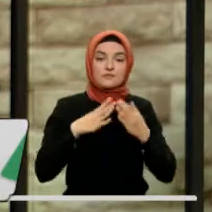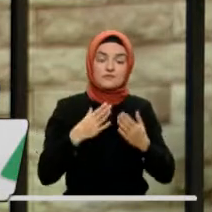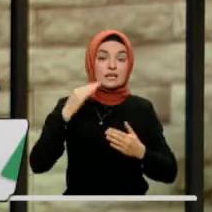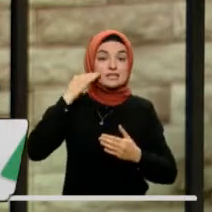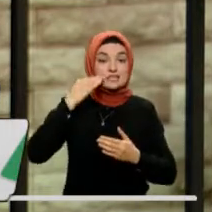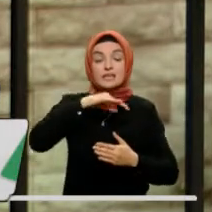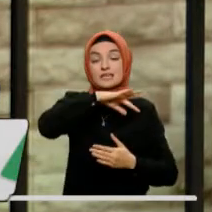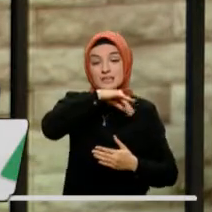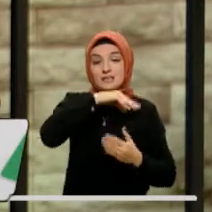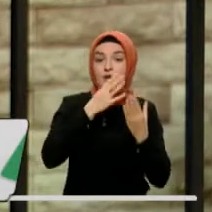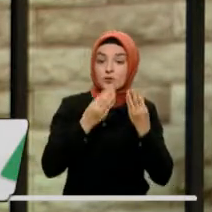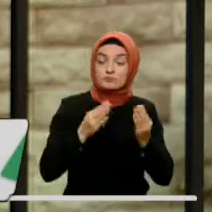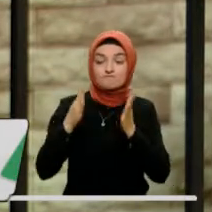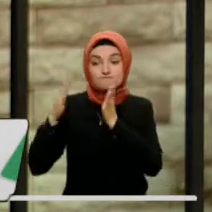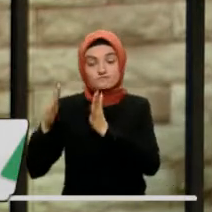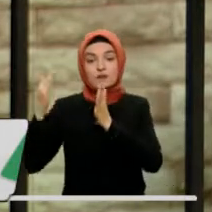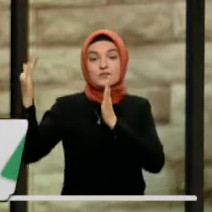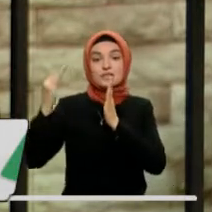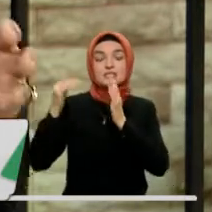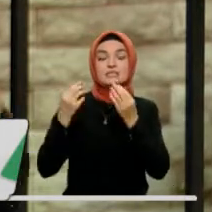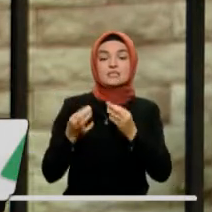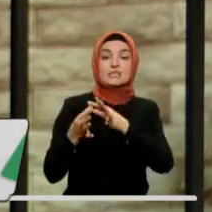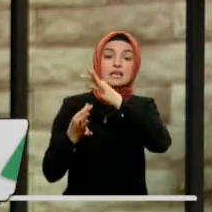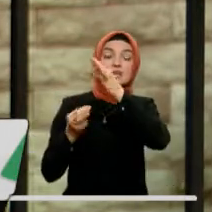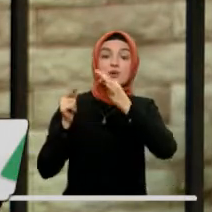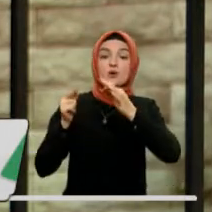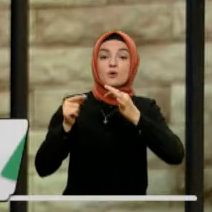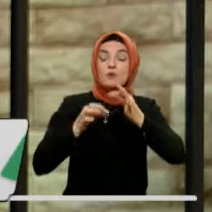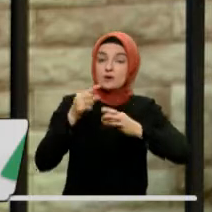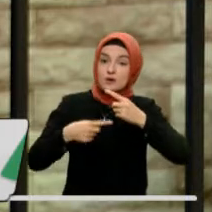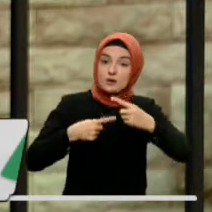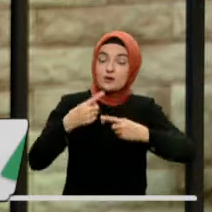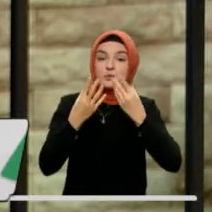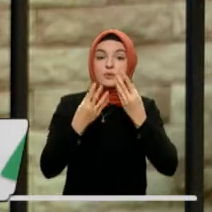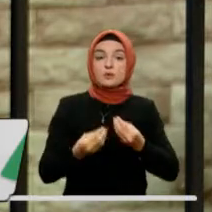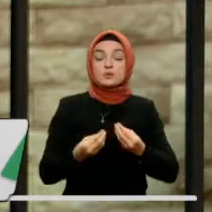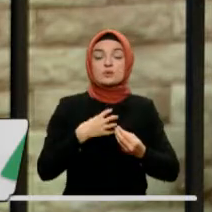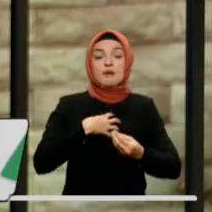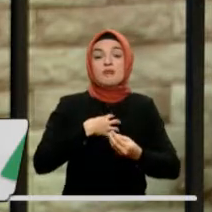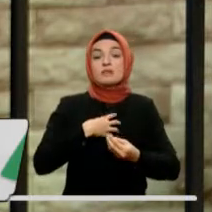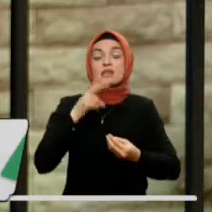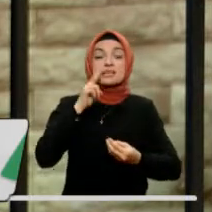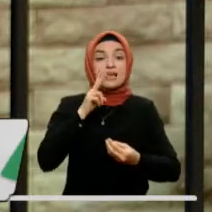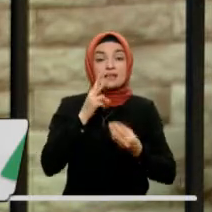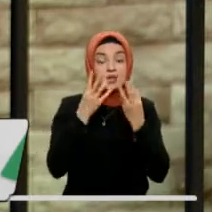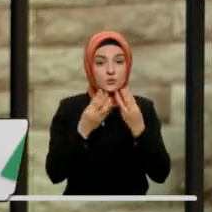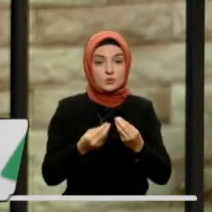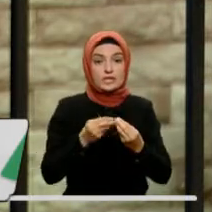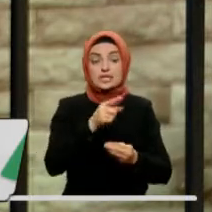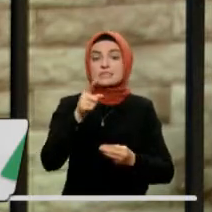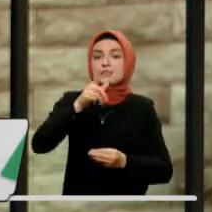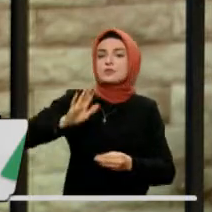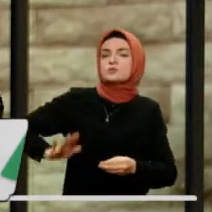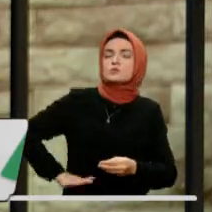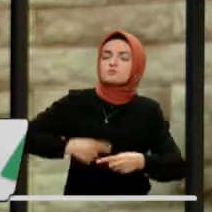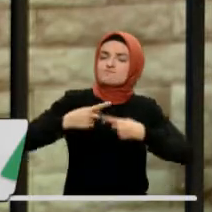olacak, dede olacak karşı taraftaki insan. Ya da onunla bir akraba bağ olacak, hala olacak, teyze olacak, amca olacak. Yani sizin çocuğunuzun neslinin